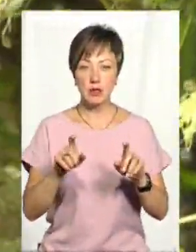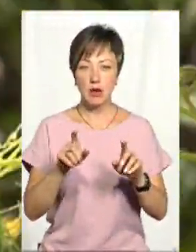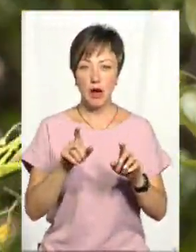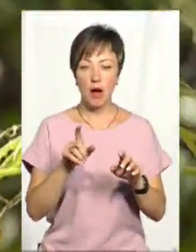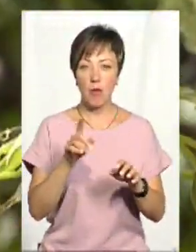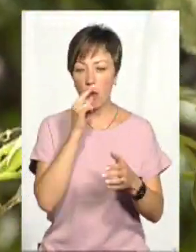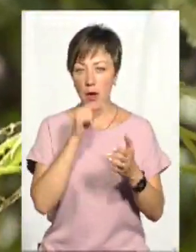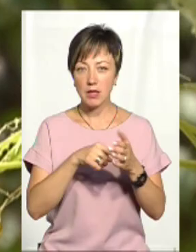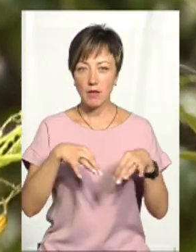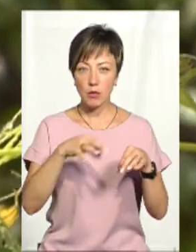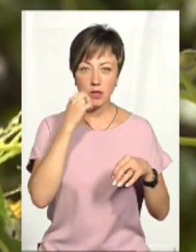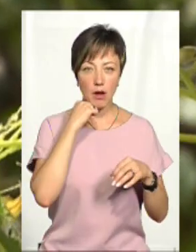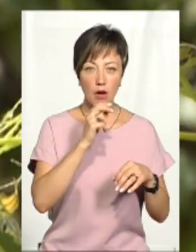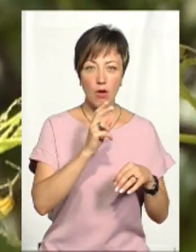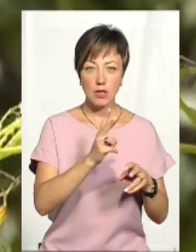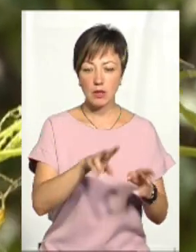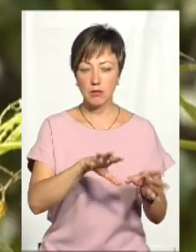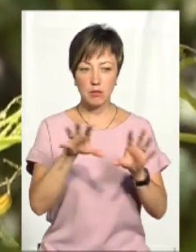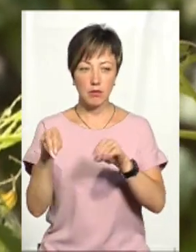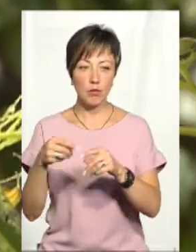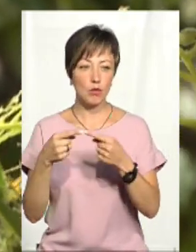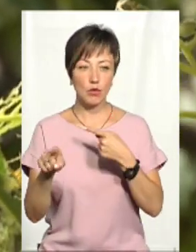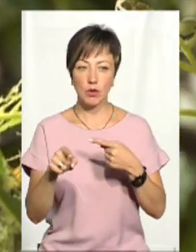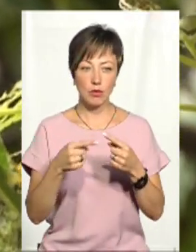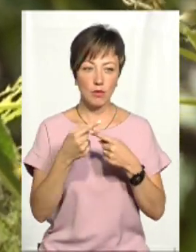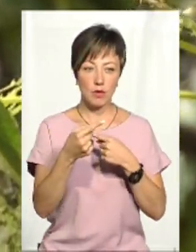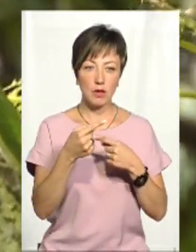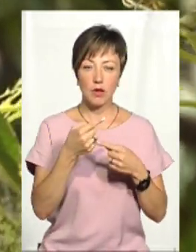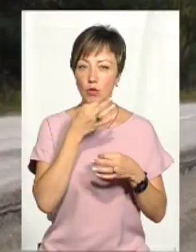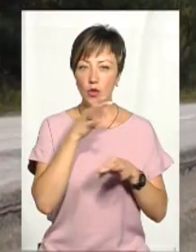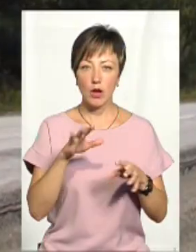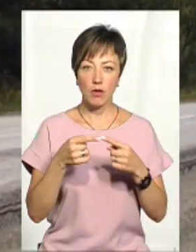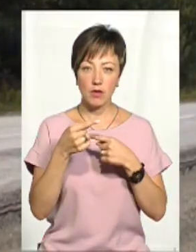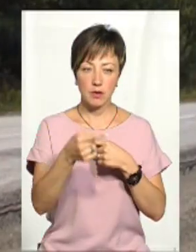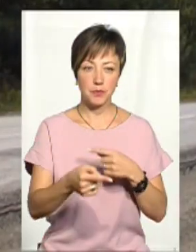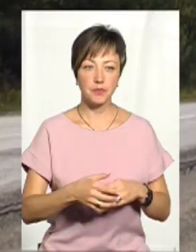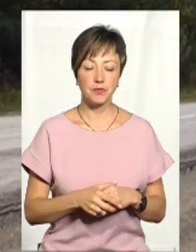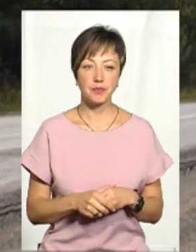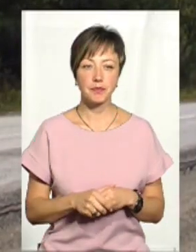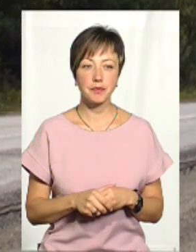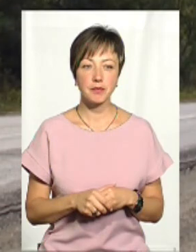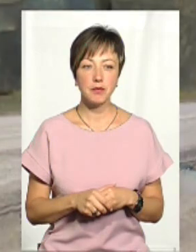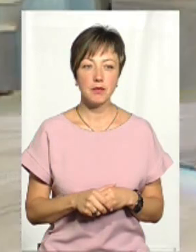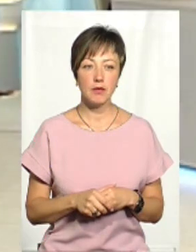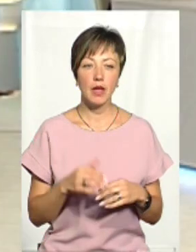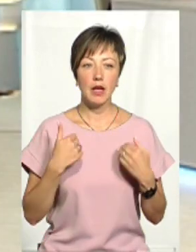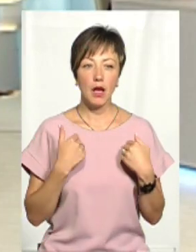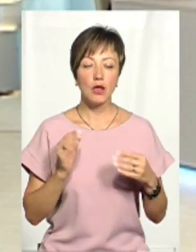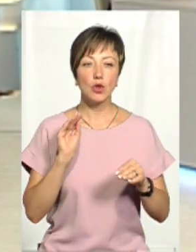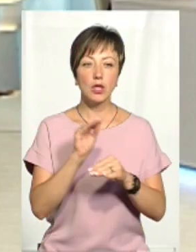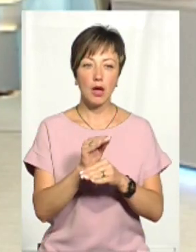у Старокостянтинові і переміститися на будь-яку відстань. А з якої швидкістю тобто, це відбувається? Я